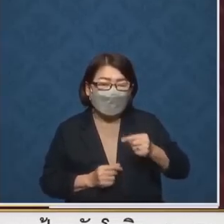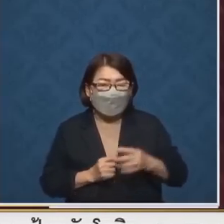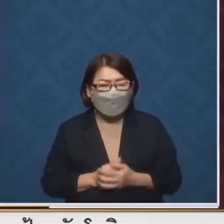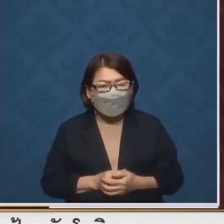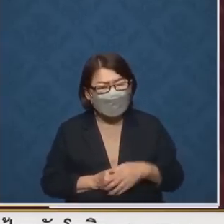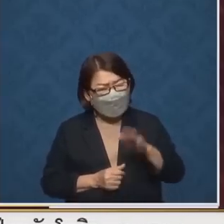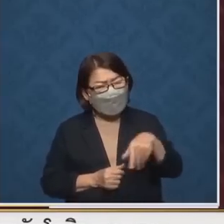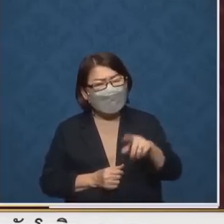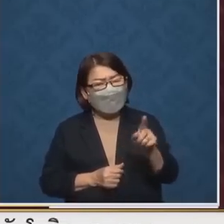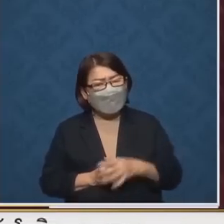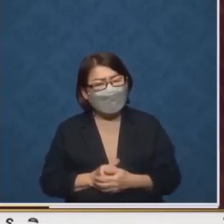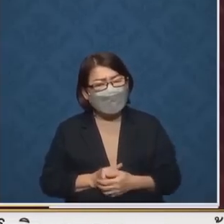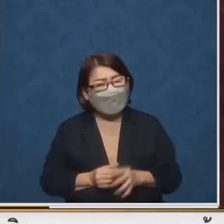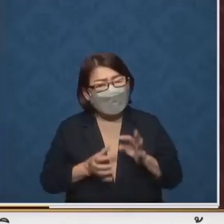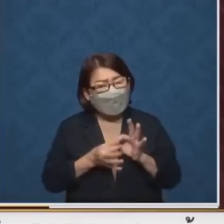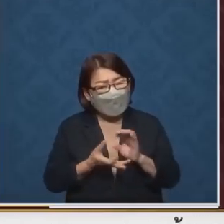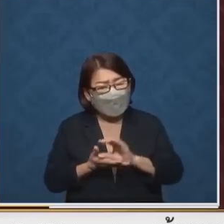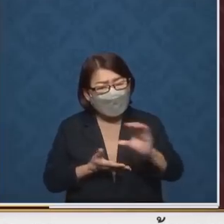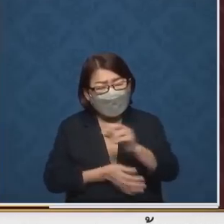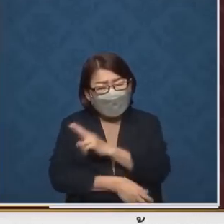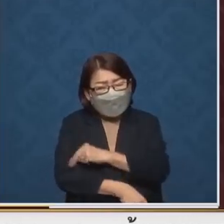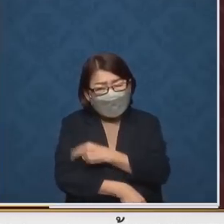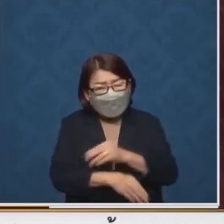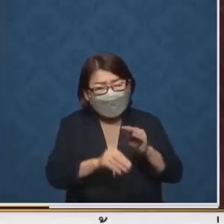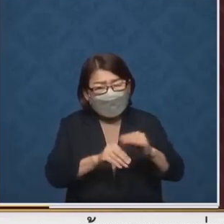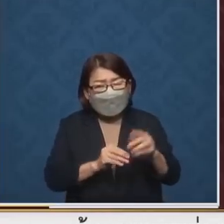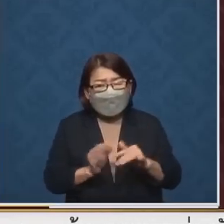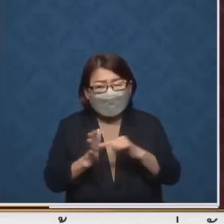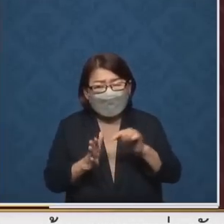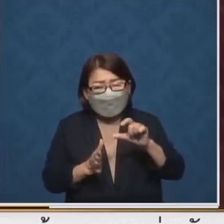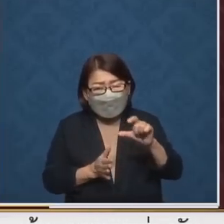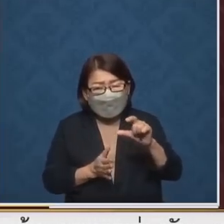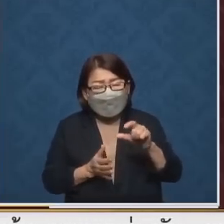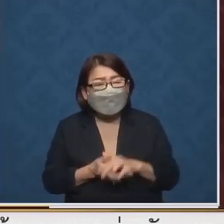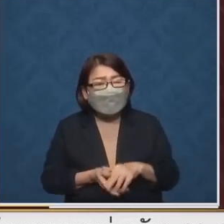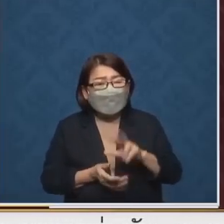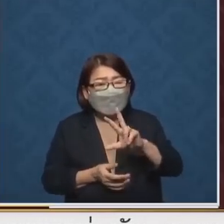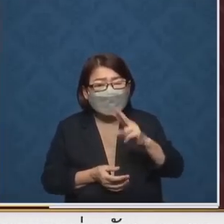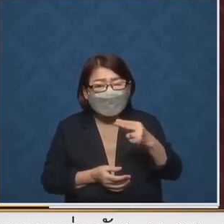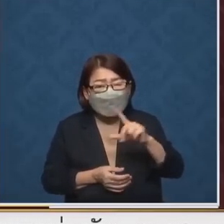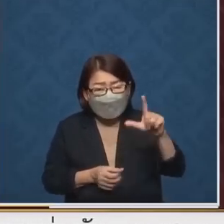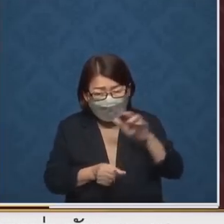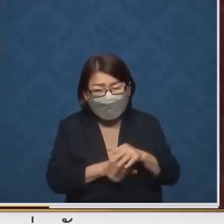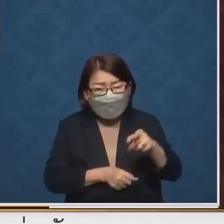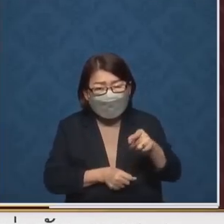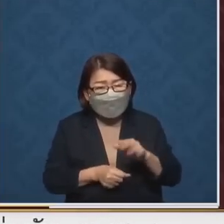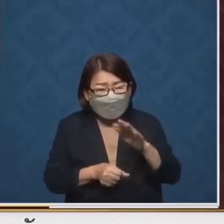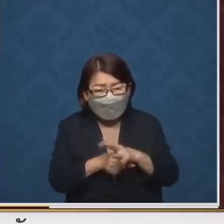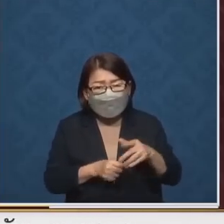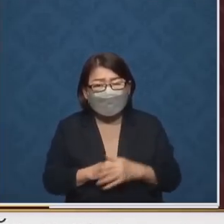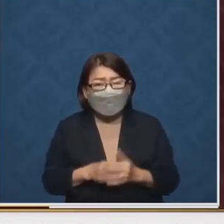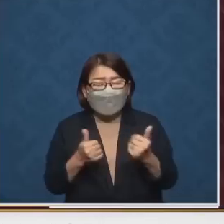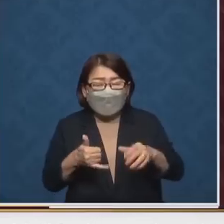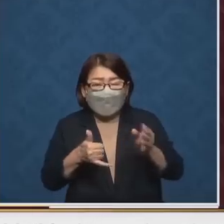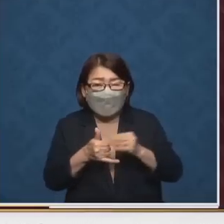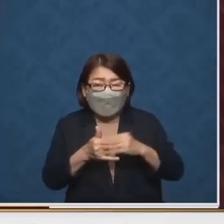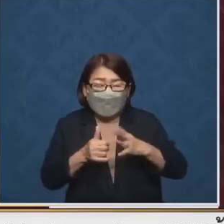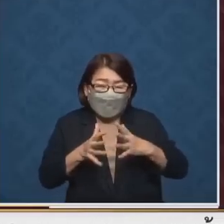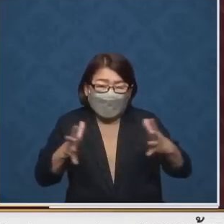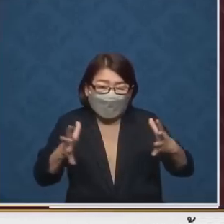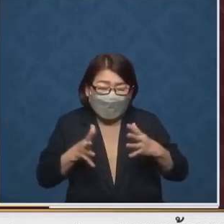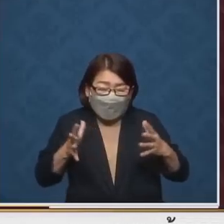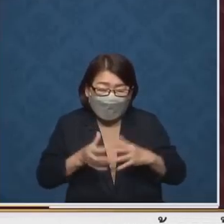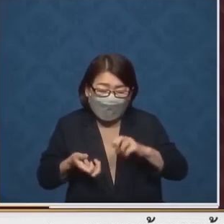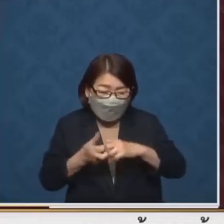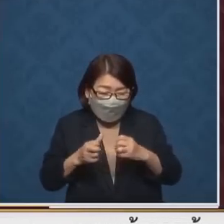ย ท่านจะให้เรองการแพรศ สาสุข และวัคซีน 30 ล้แค่นี้เองเหลือตอนนี้คนเริ่มปว่ายเยอะขึ้ เริ่ม